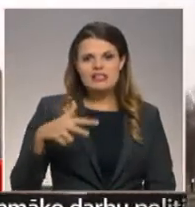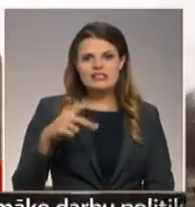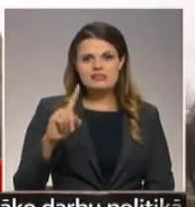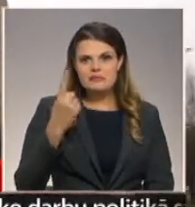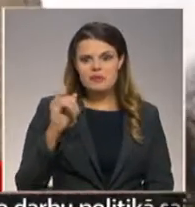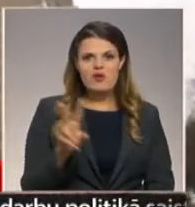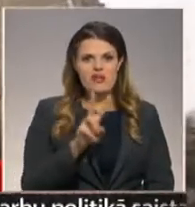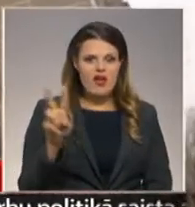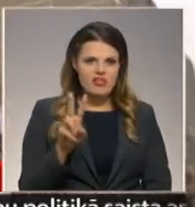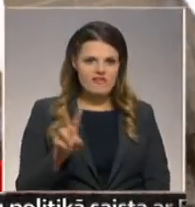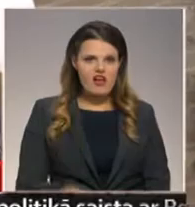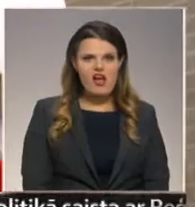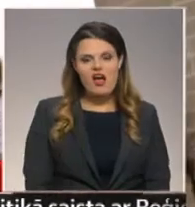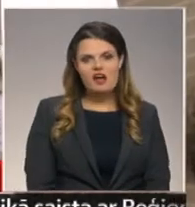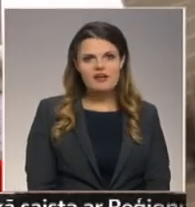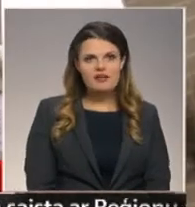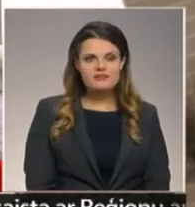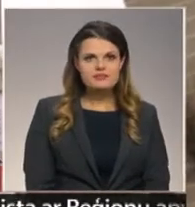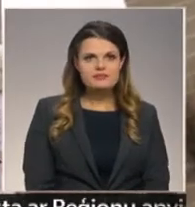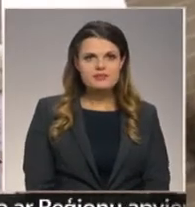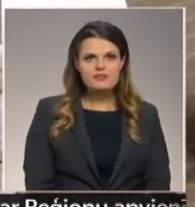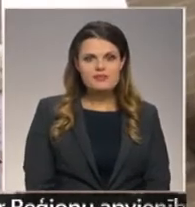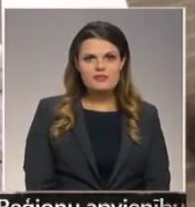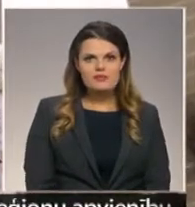Gada 31. Janvāri. Sandra Leitāne, Andris Pāns, TV Spektrs.